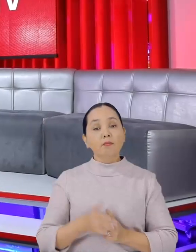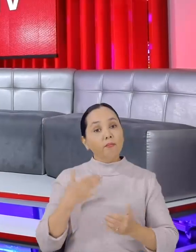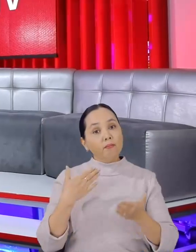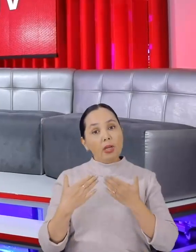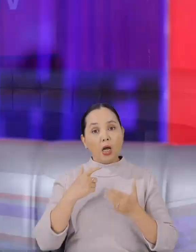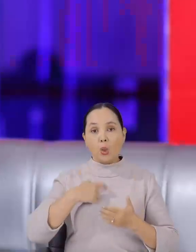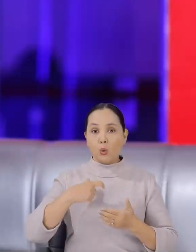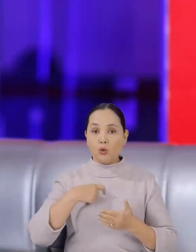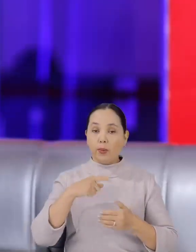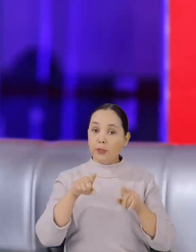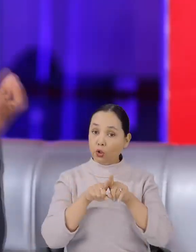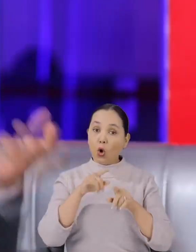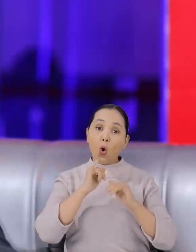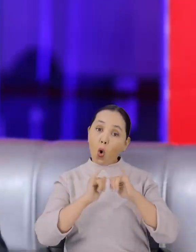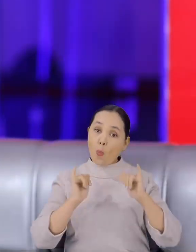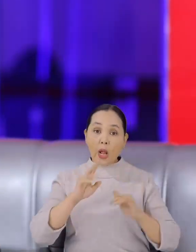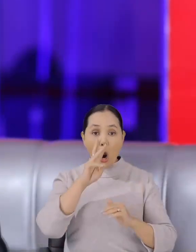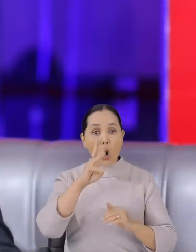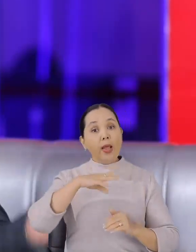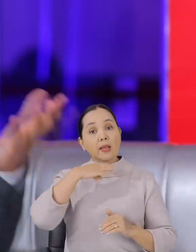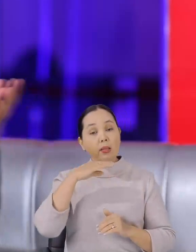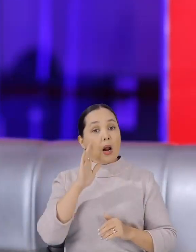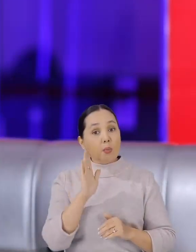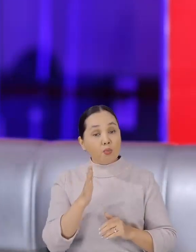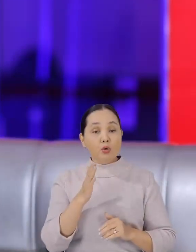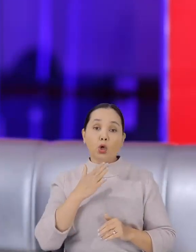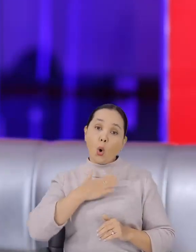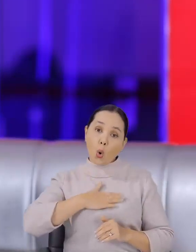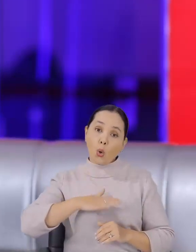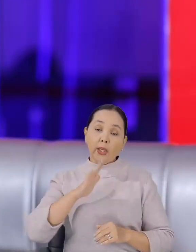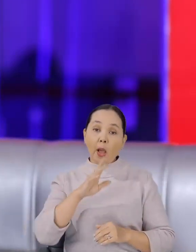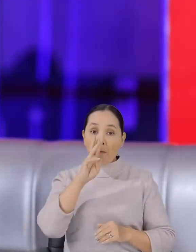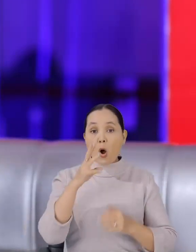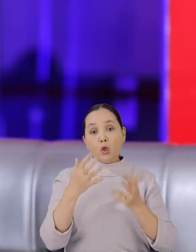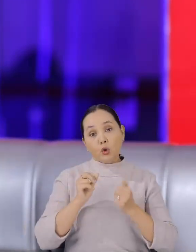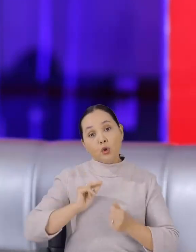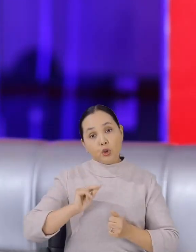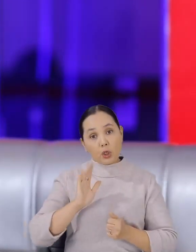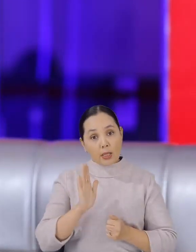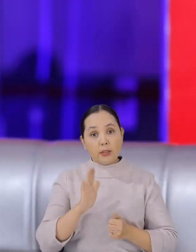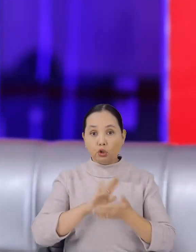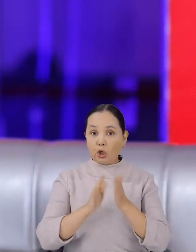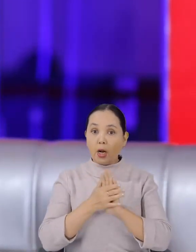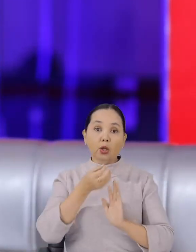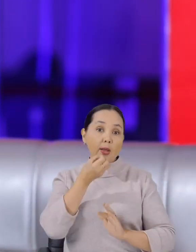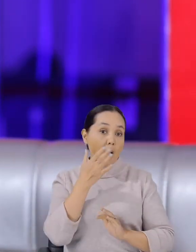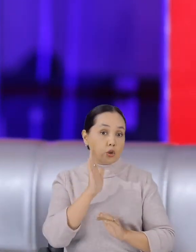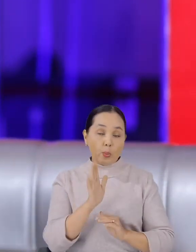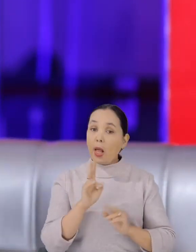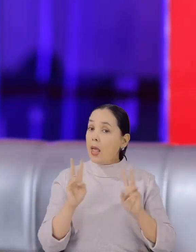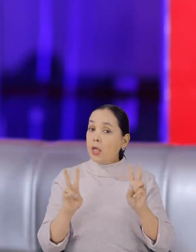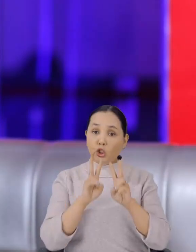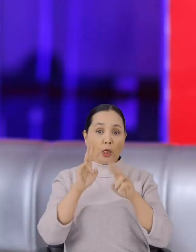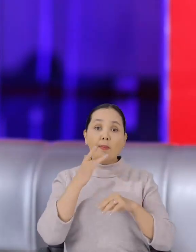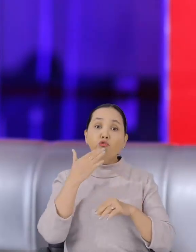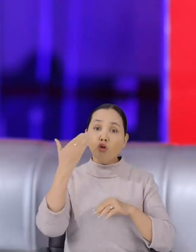Agar o'zimizda ish o'rinlari ko'paysa, ularda oylik maosh yetarli bo'lsa, ko'ngildagidek maosh olib ishlashsa, sharoitlar yaxshi bo'lsa, hech kim